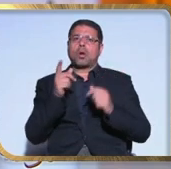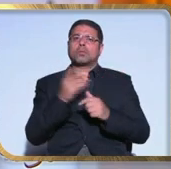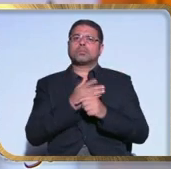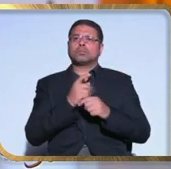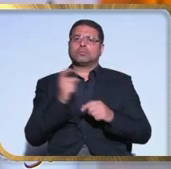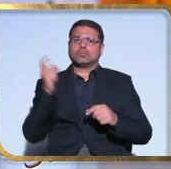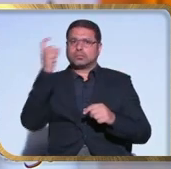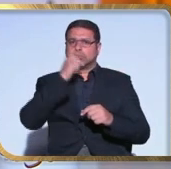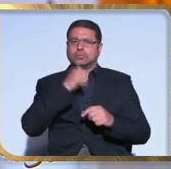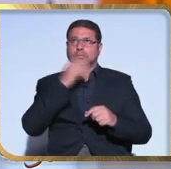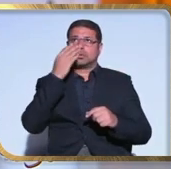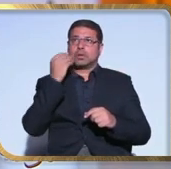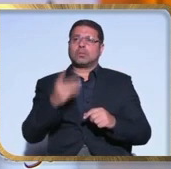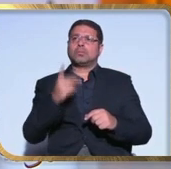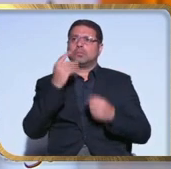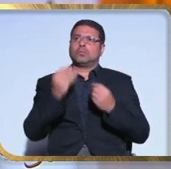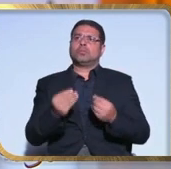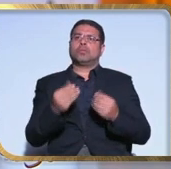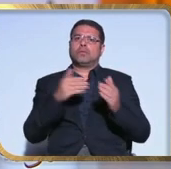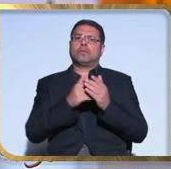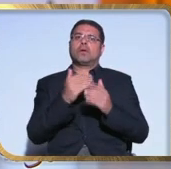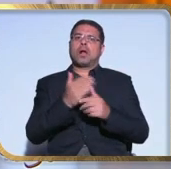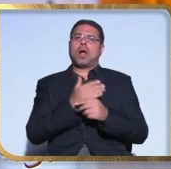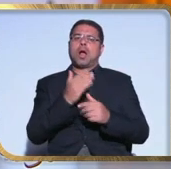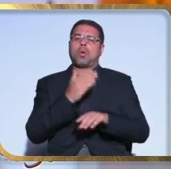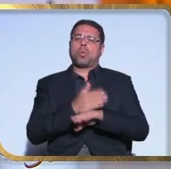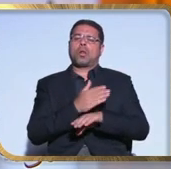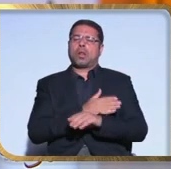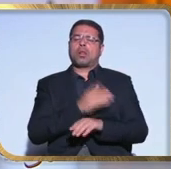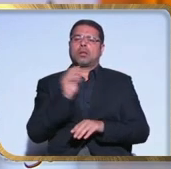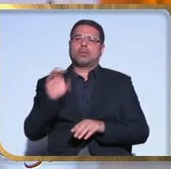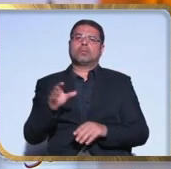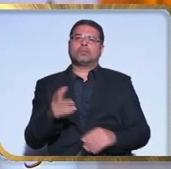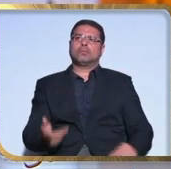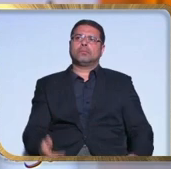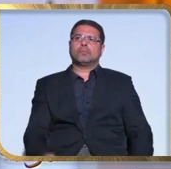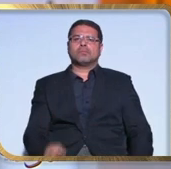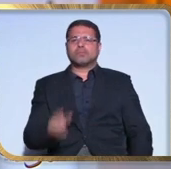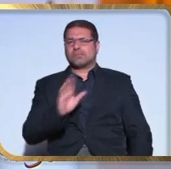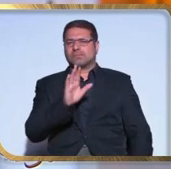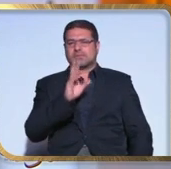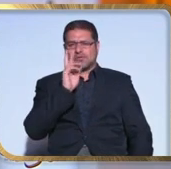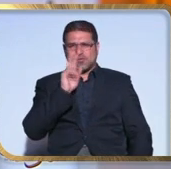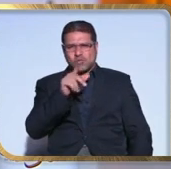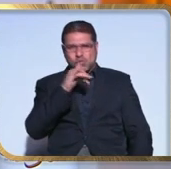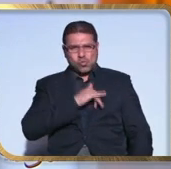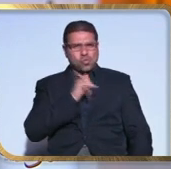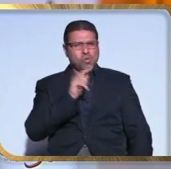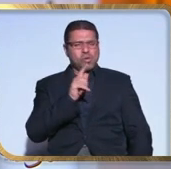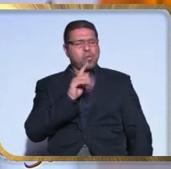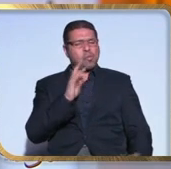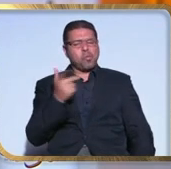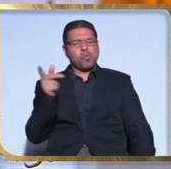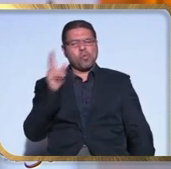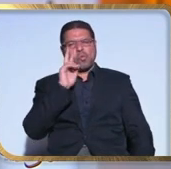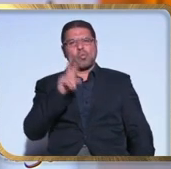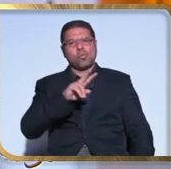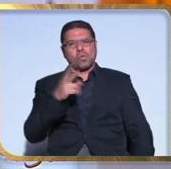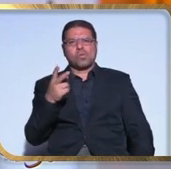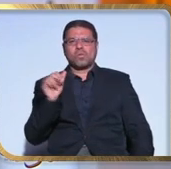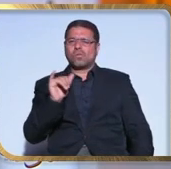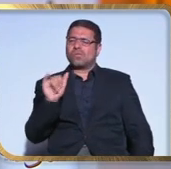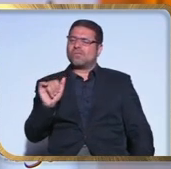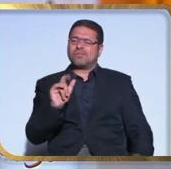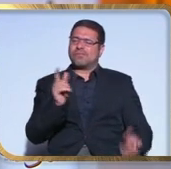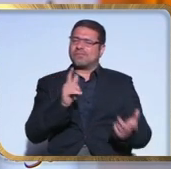غضب على نعمه ربنا اللي هو اداها له في الاول يا دكتوره يعني انت شايفاها من وجهه نظرك ربما هو ليه وجهه نظر ثانيه يا